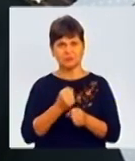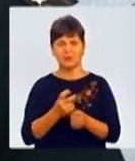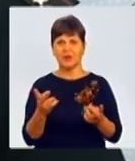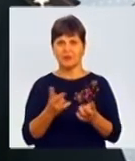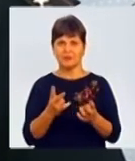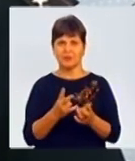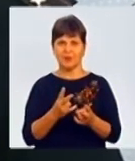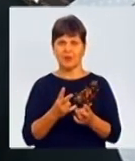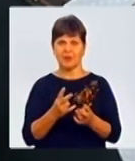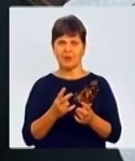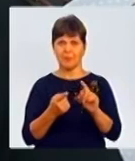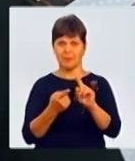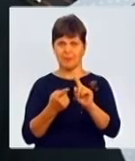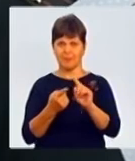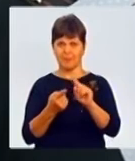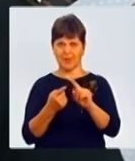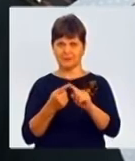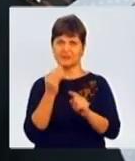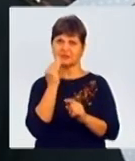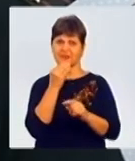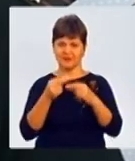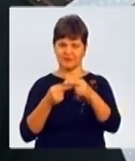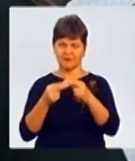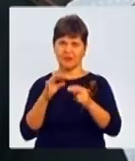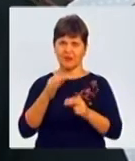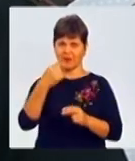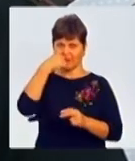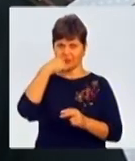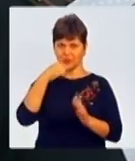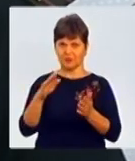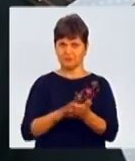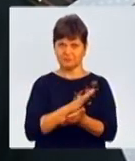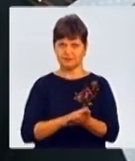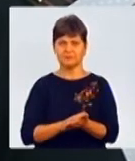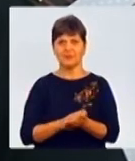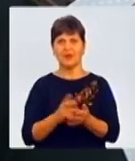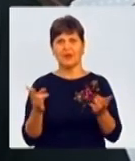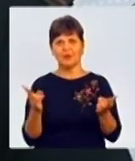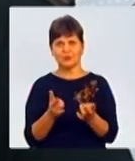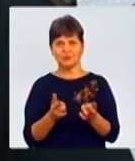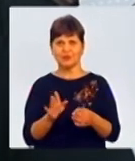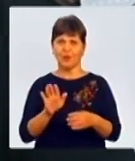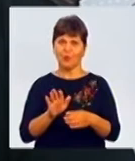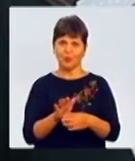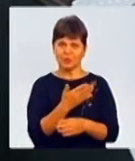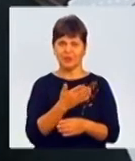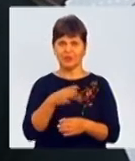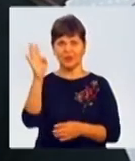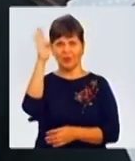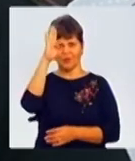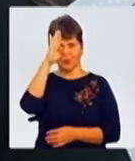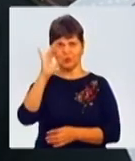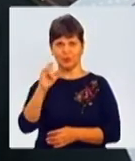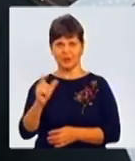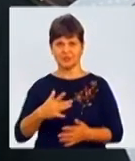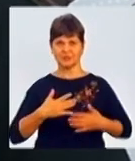серветкою пальця і очистити ці шляхи. Потім потрібно видалити воду з легенів, людина